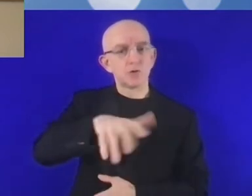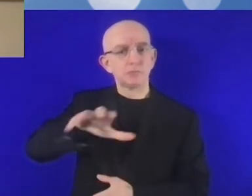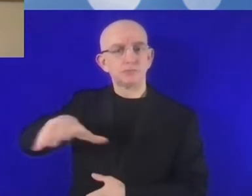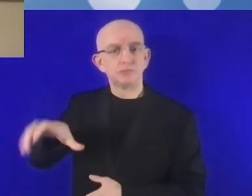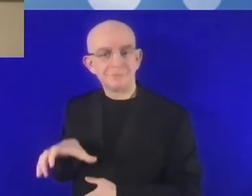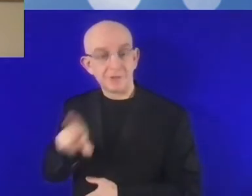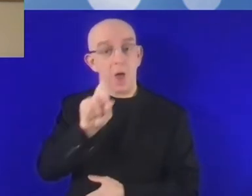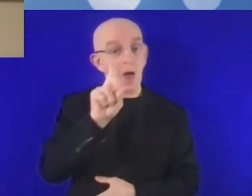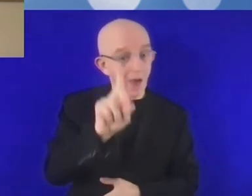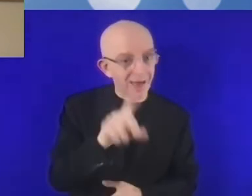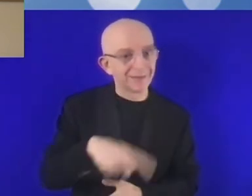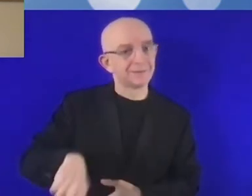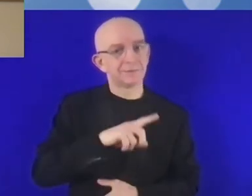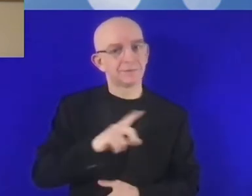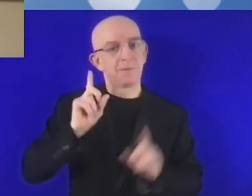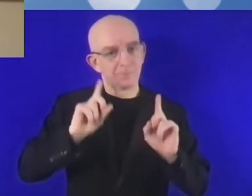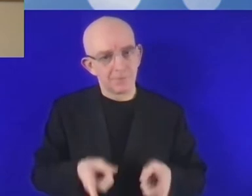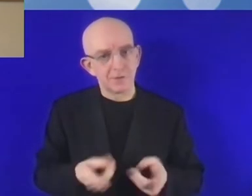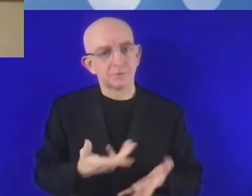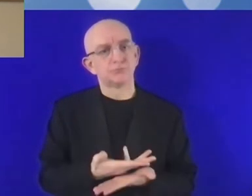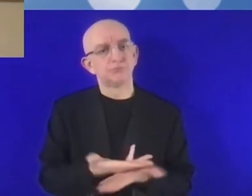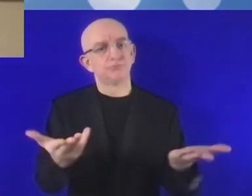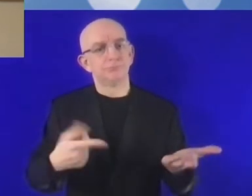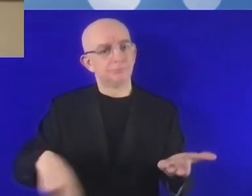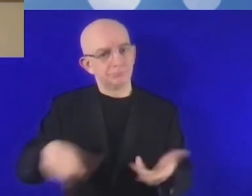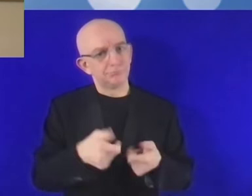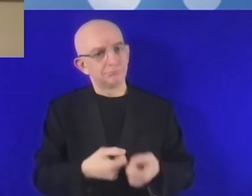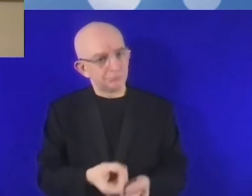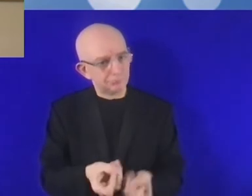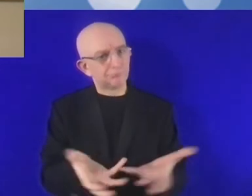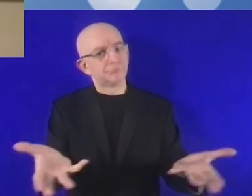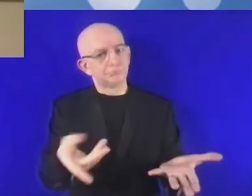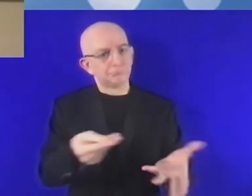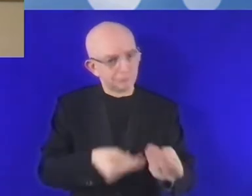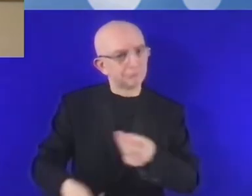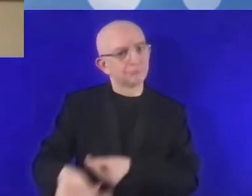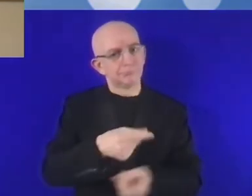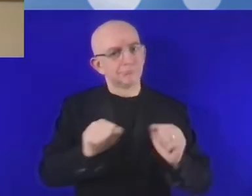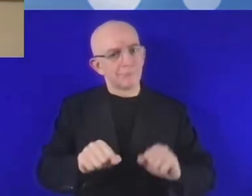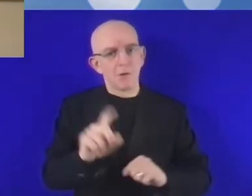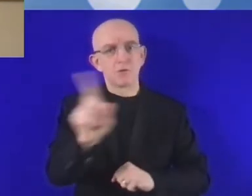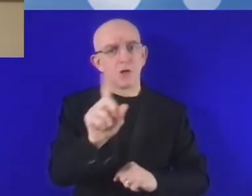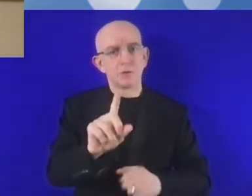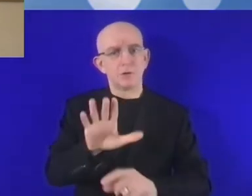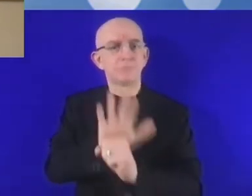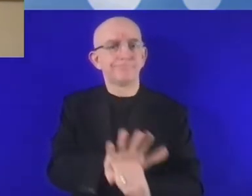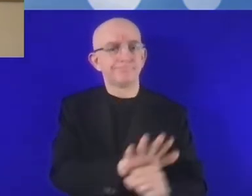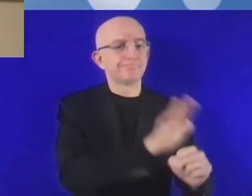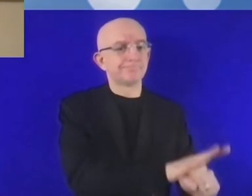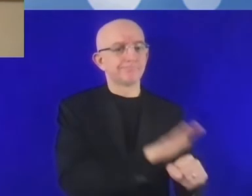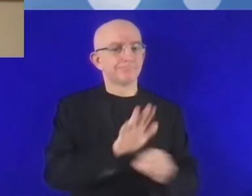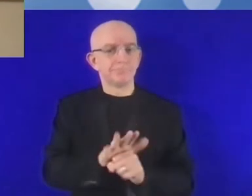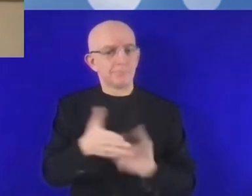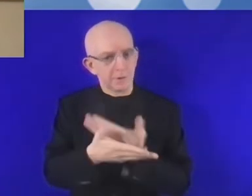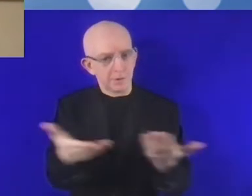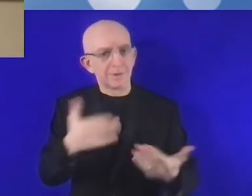أيضا أن نؤمن للناس إمكانية الوصول إلى خدمات الصحية والتعليمية عن